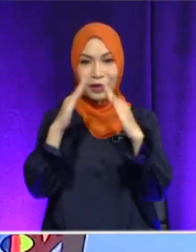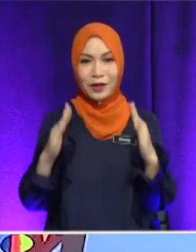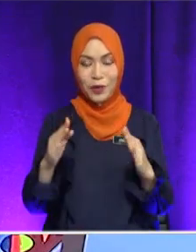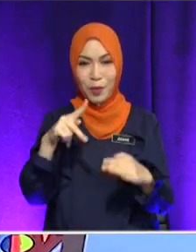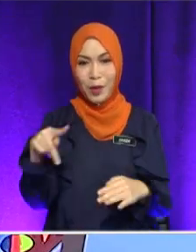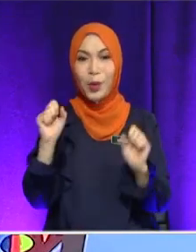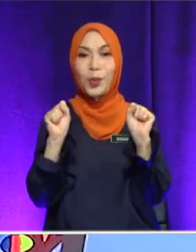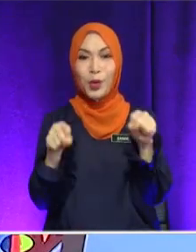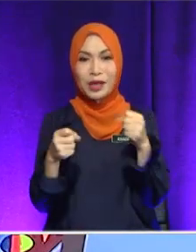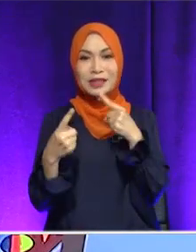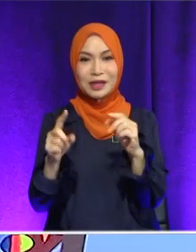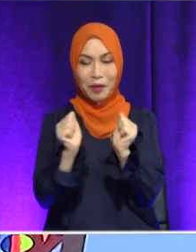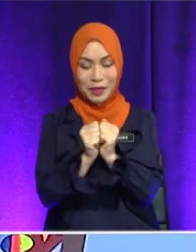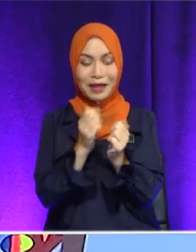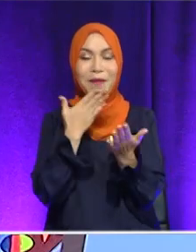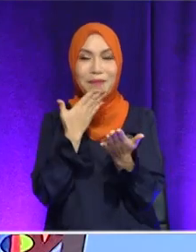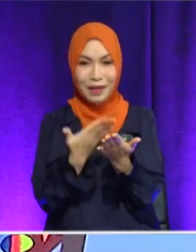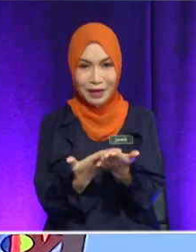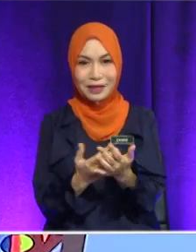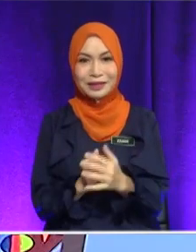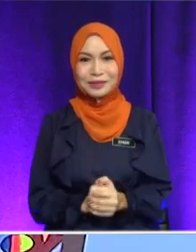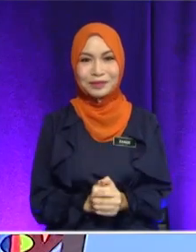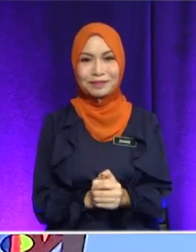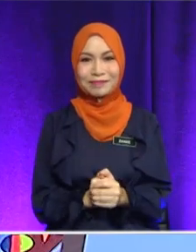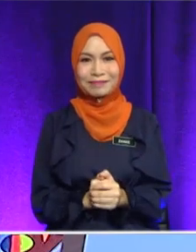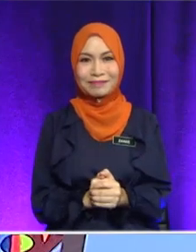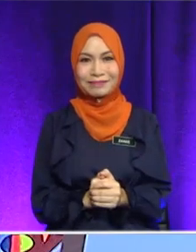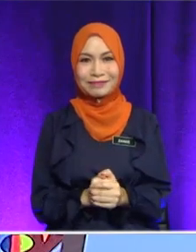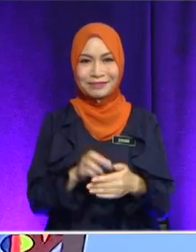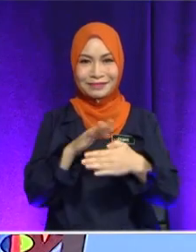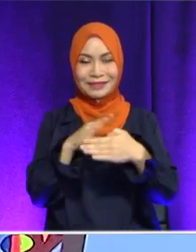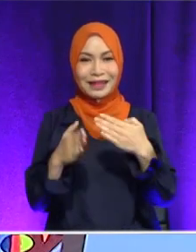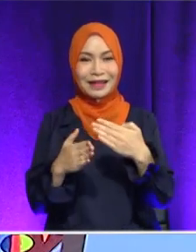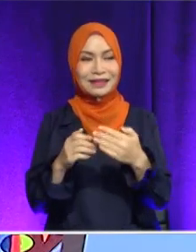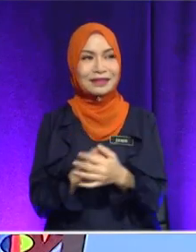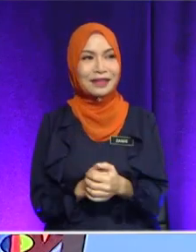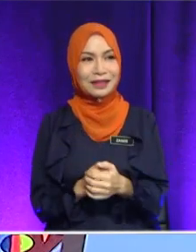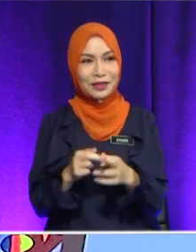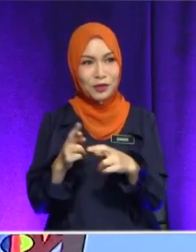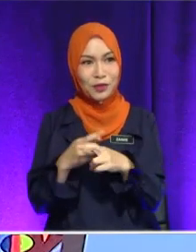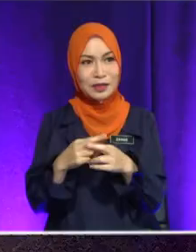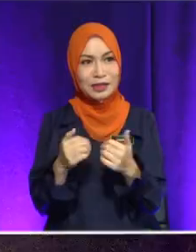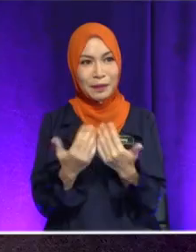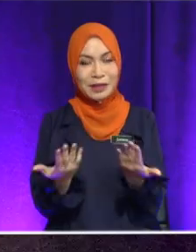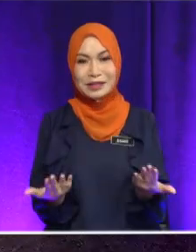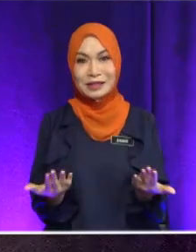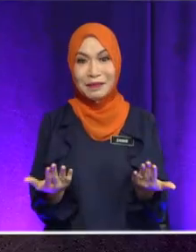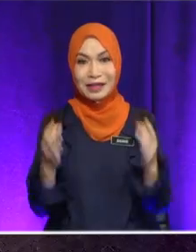prestasi sebelum itu rumusan keseluruhan dalam sesite pada hari ini